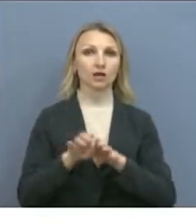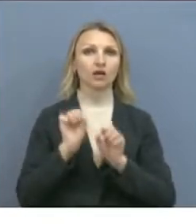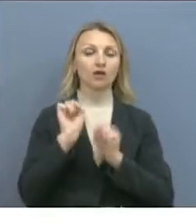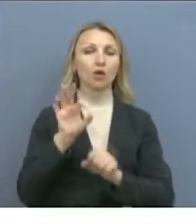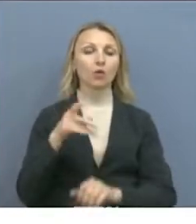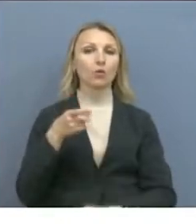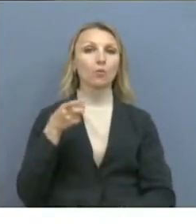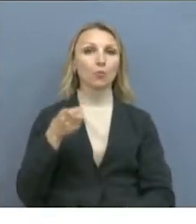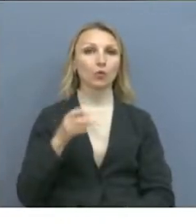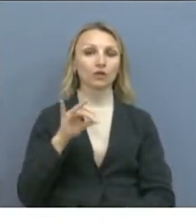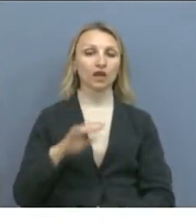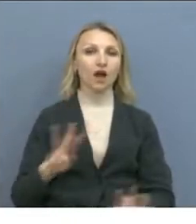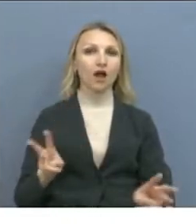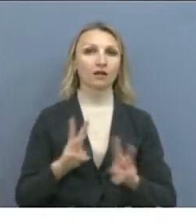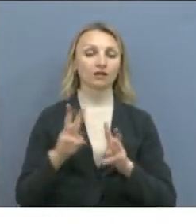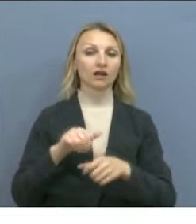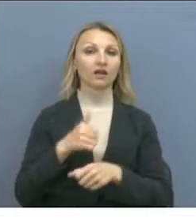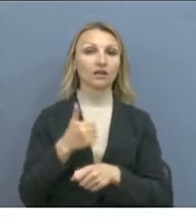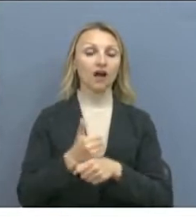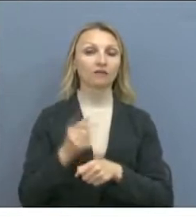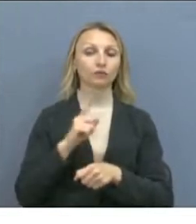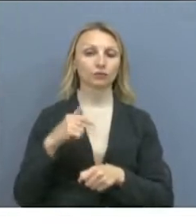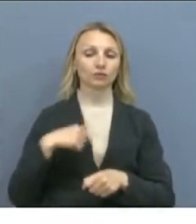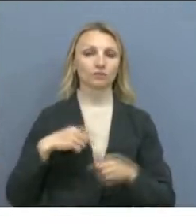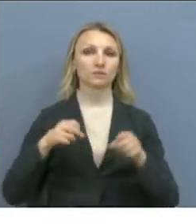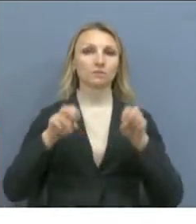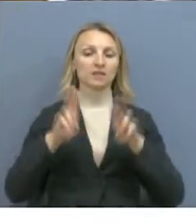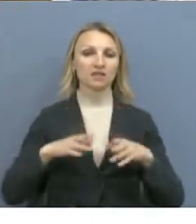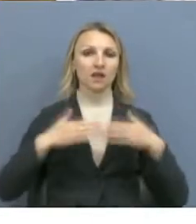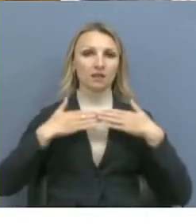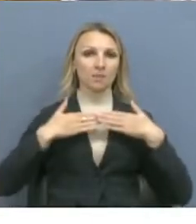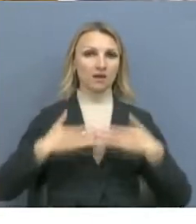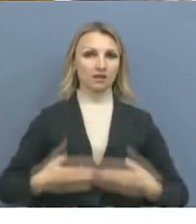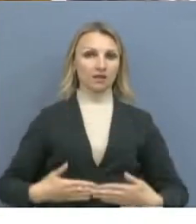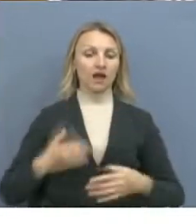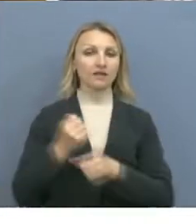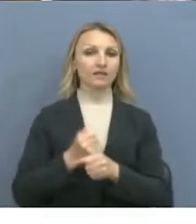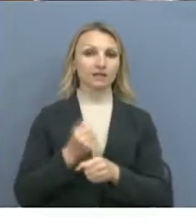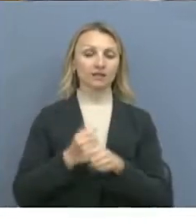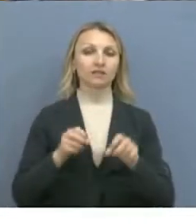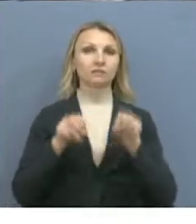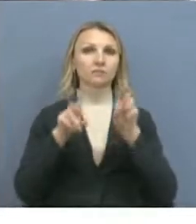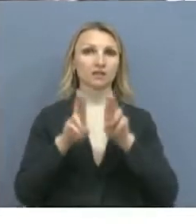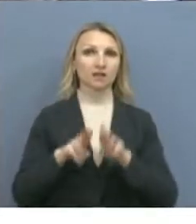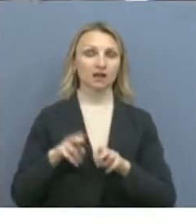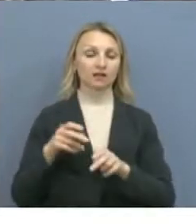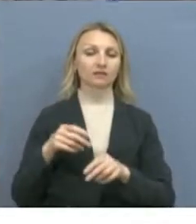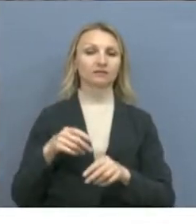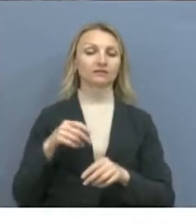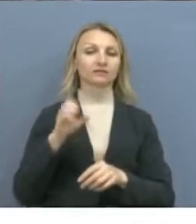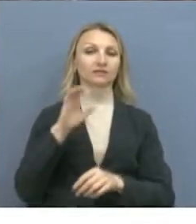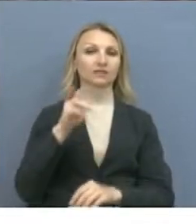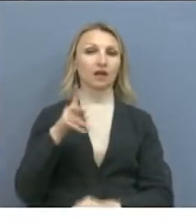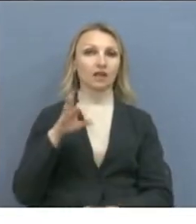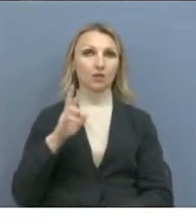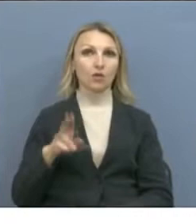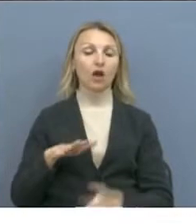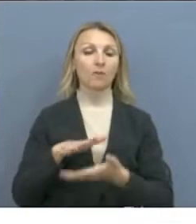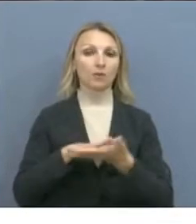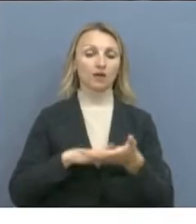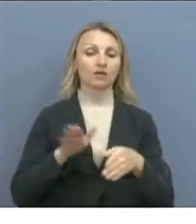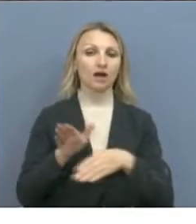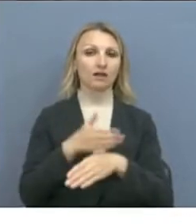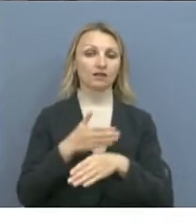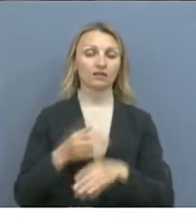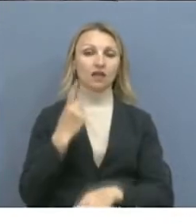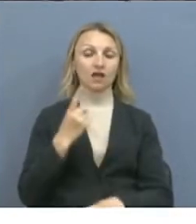огня. Основным средством является бронированная плита. Изготавливается она на специальном устройстве, а затем каждая ее часть готовится отдельно. В целом за сутки